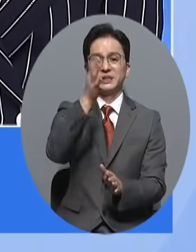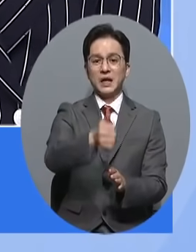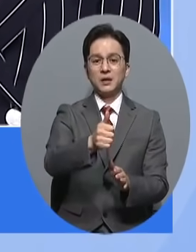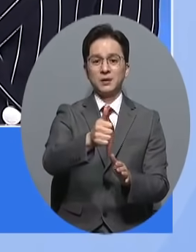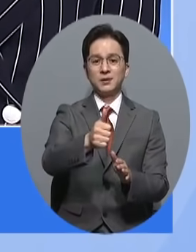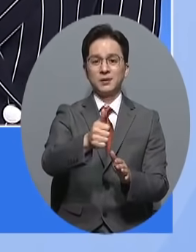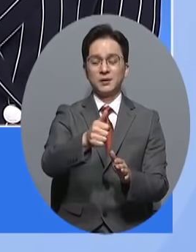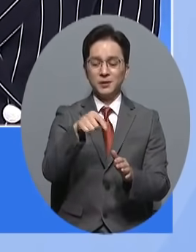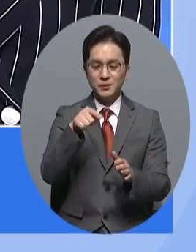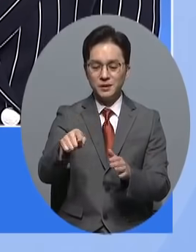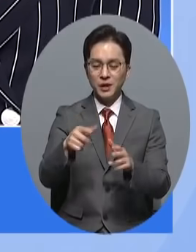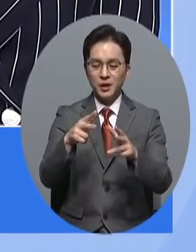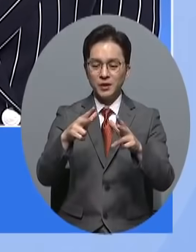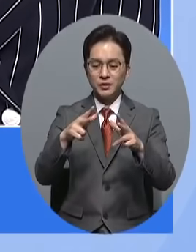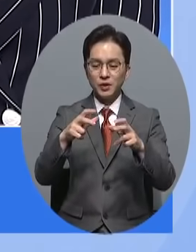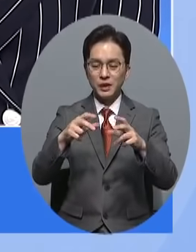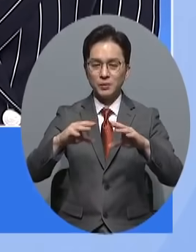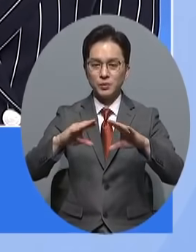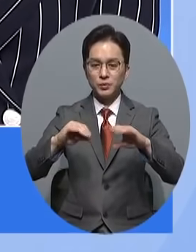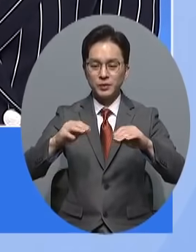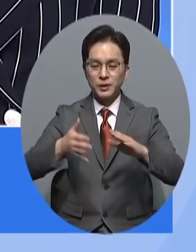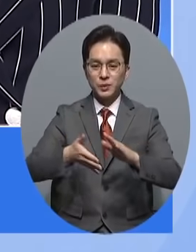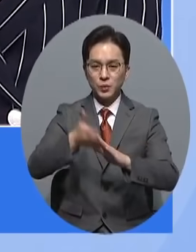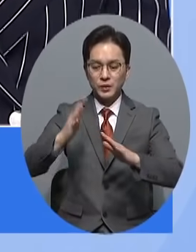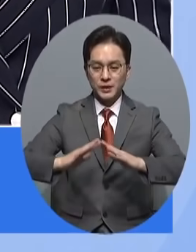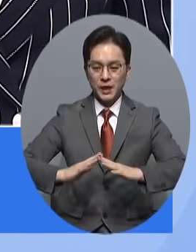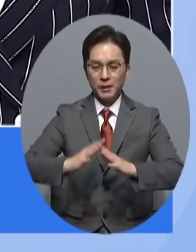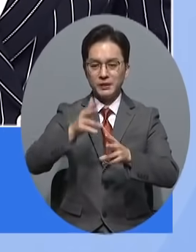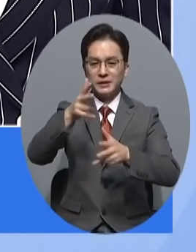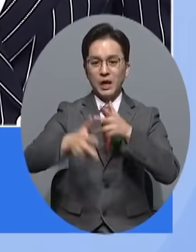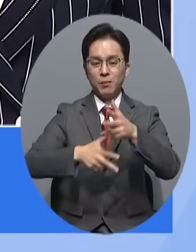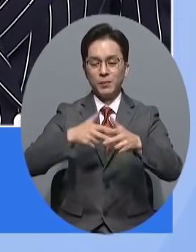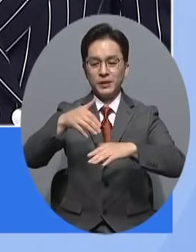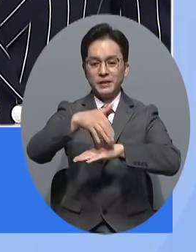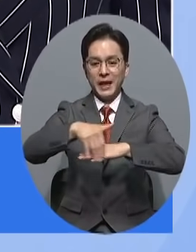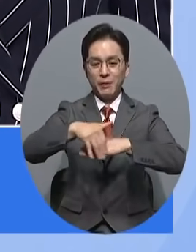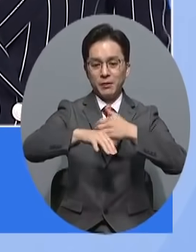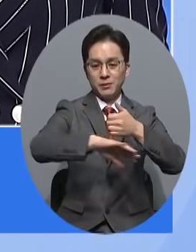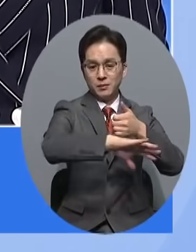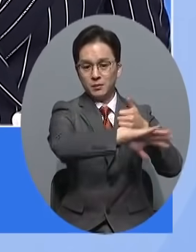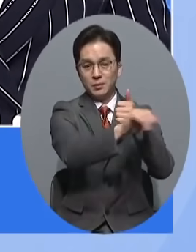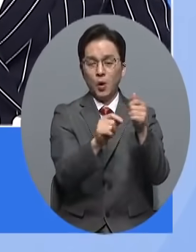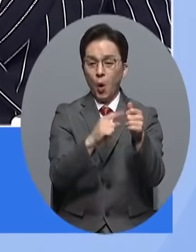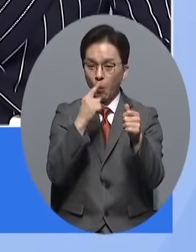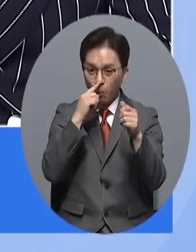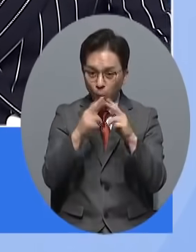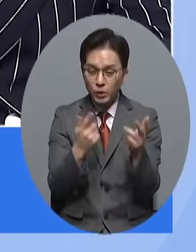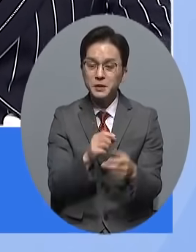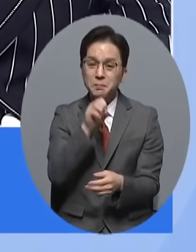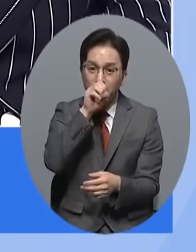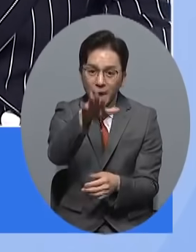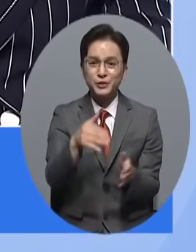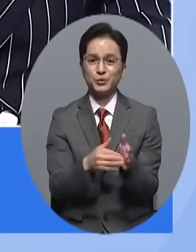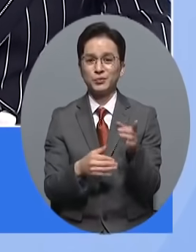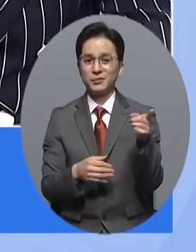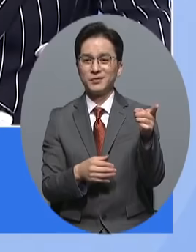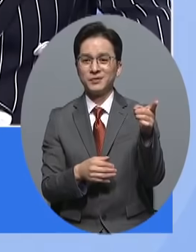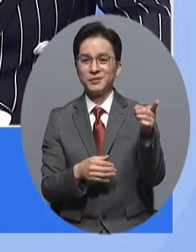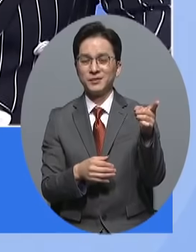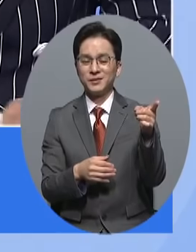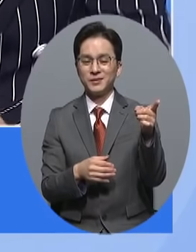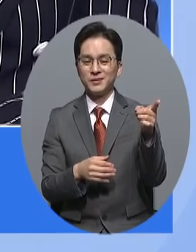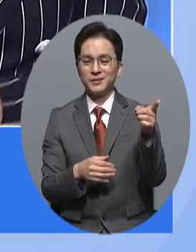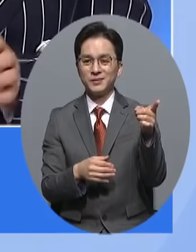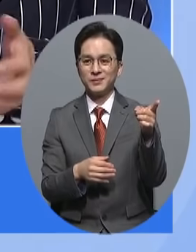명백하게 답변하지 않았습니까? 그렇다면 이제 여기에 대해서 어쨌든 지금 추격자 입장에 있는 이낙연 후보에서는 굉장히 여기 이 문제를